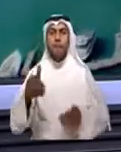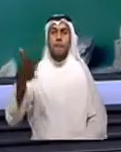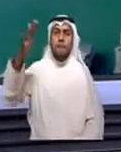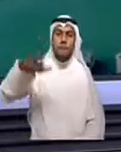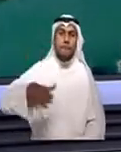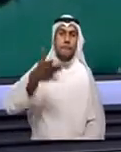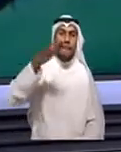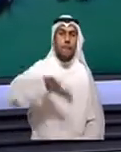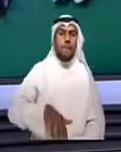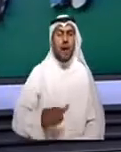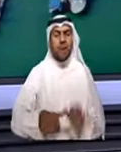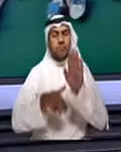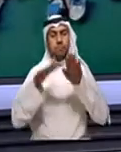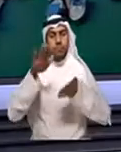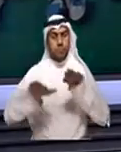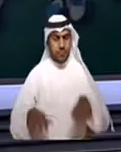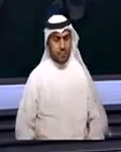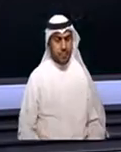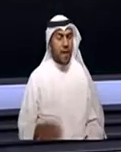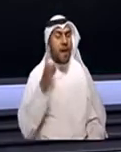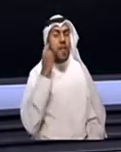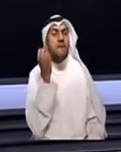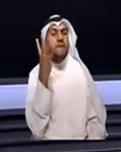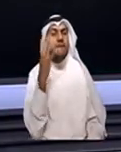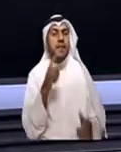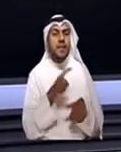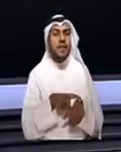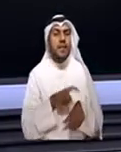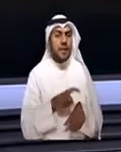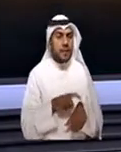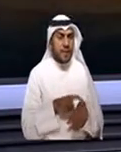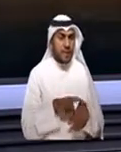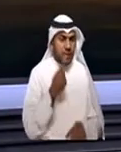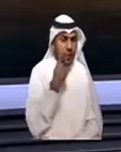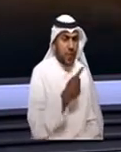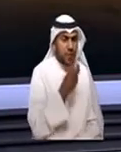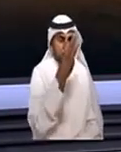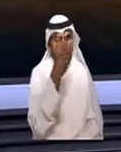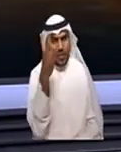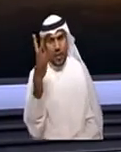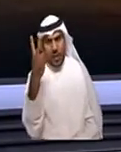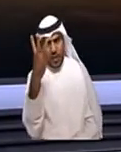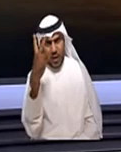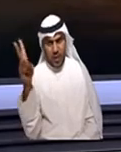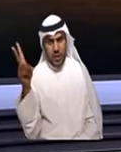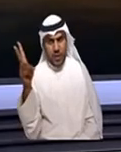في فترات الفساد. أذان الفجر حسب التوقيت المحلي لمدينة الكويت الساعة 3:23